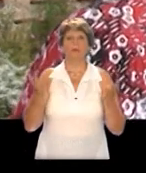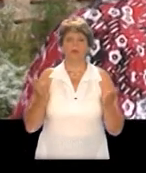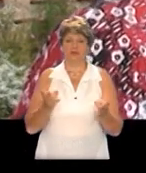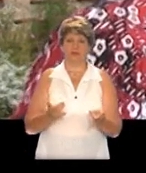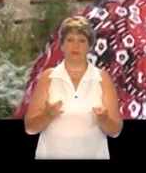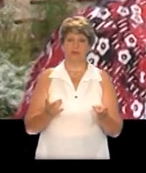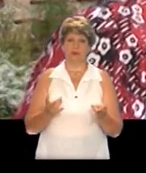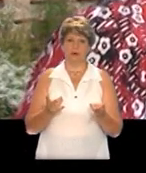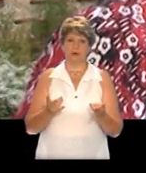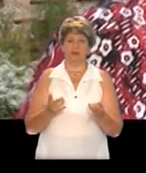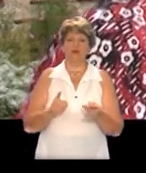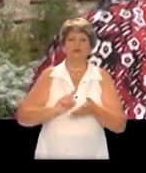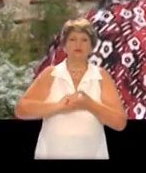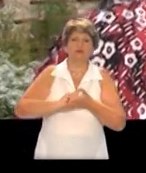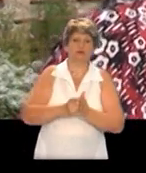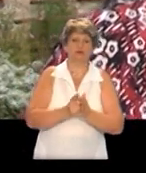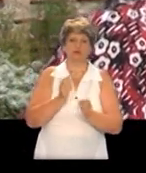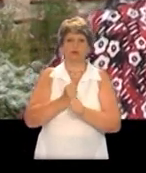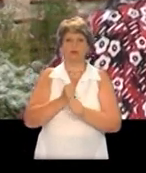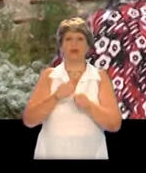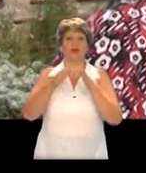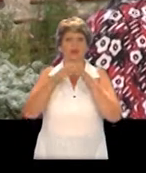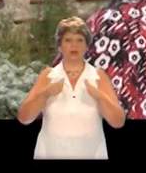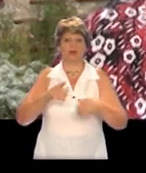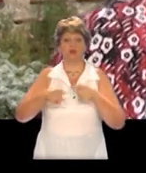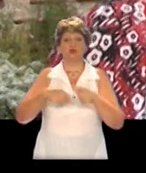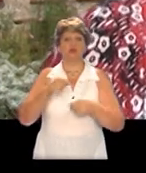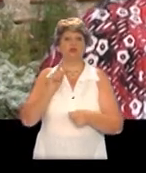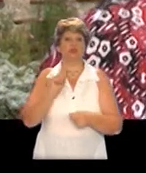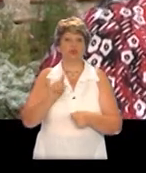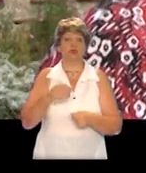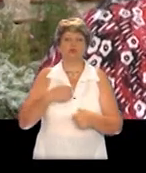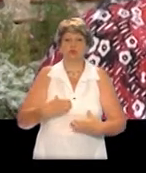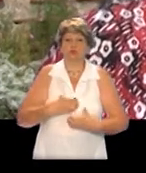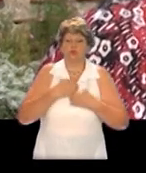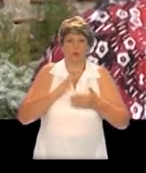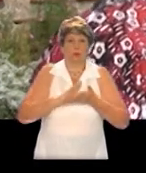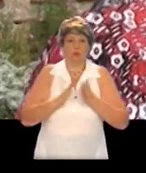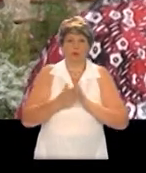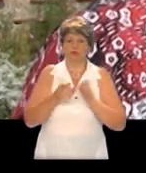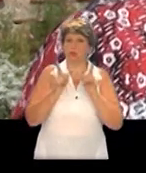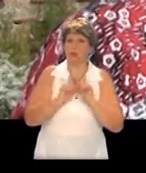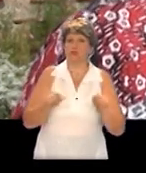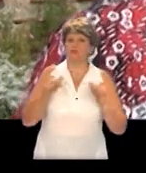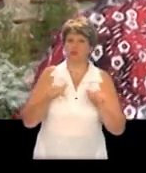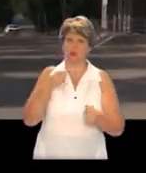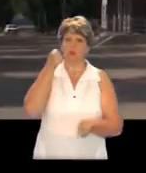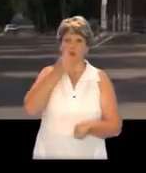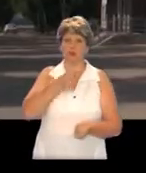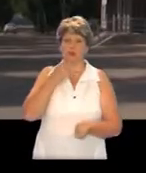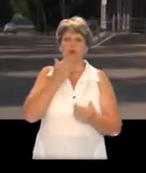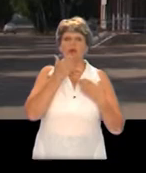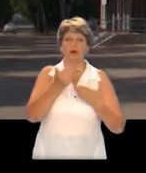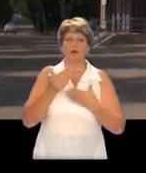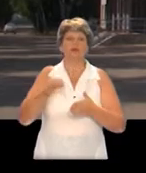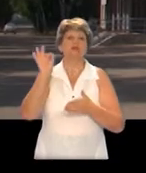потрібно негайно робити дах, через те, що в нас катастрофічне положення, особливо в цьому році. На їх